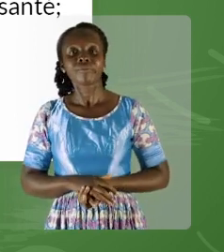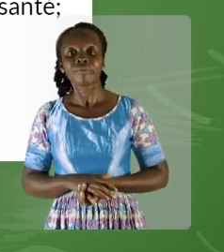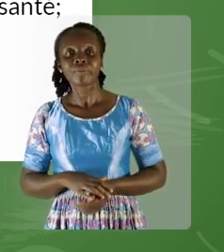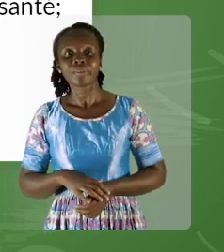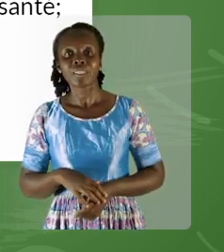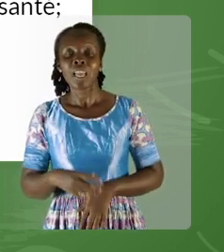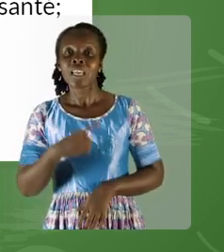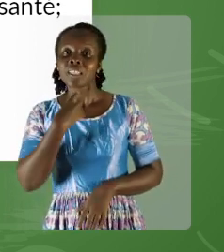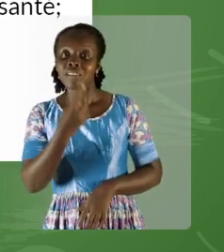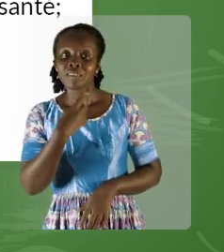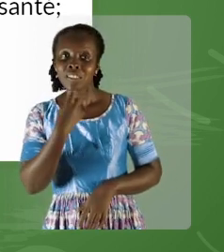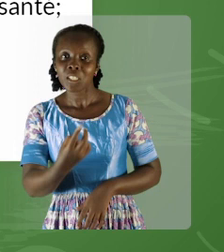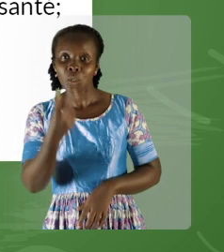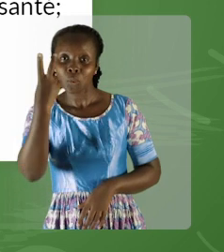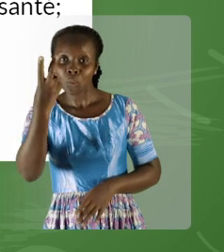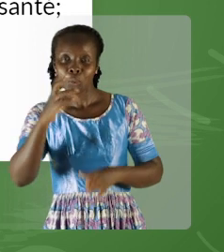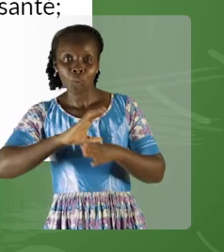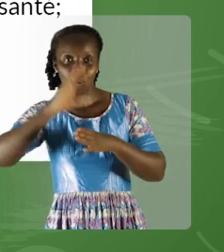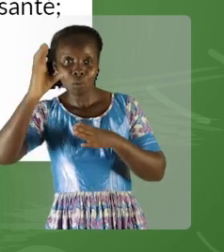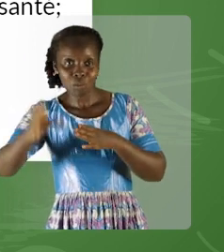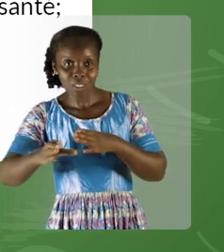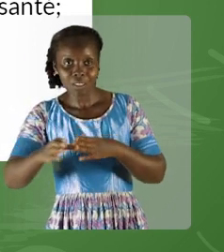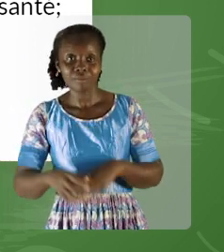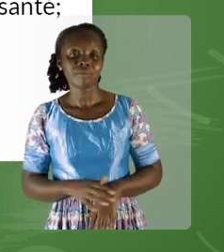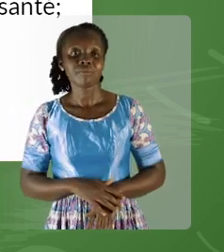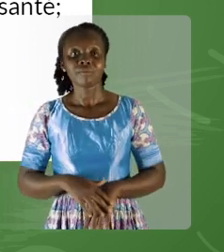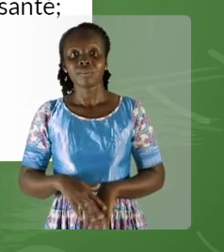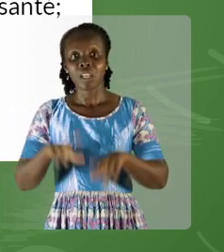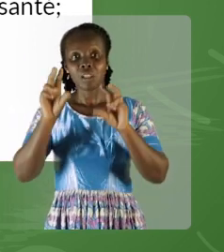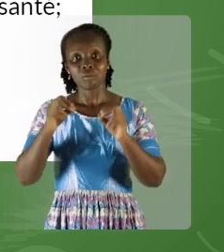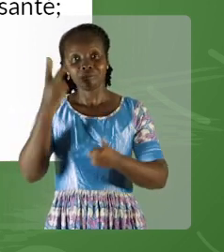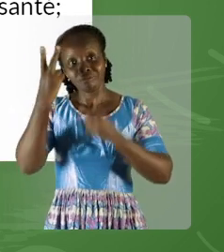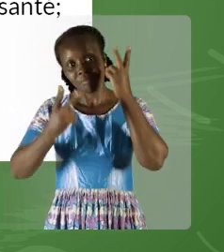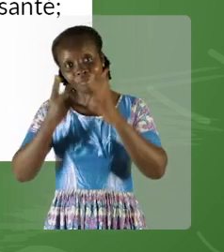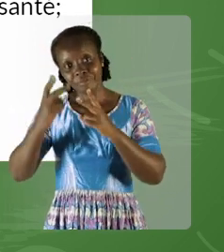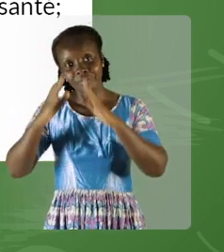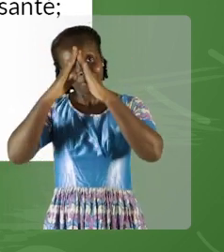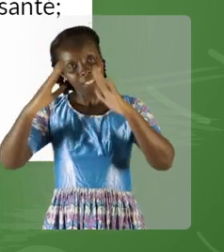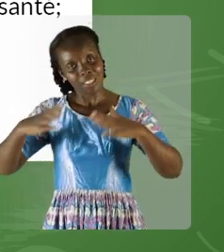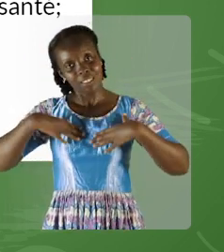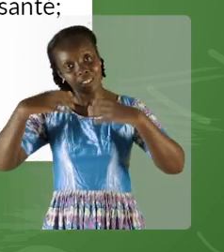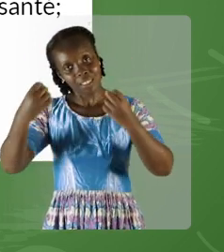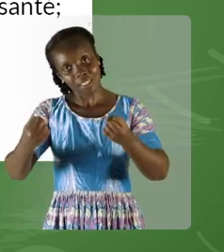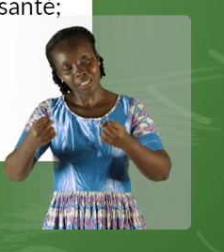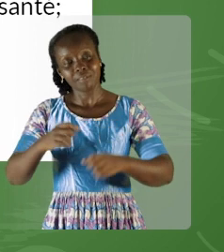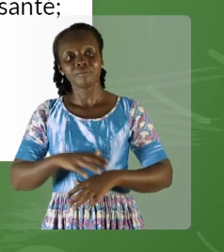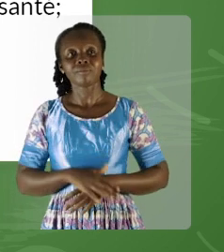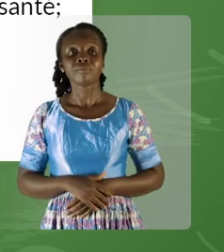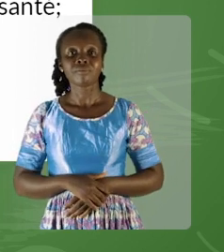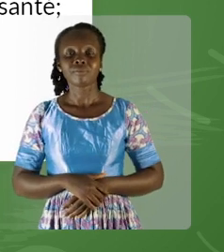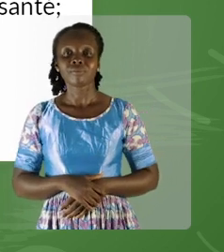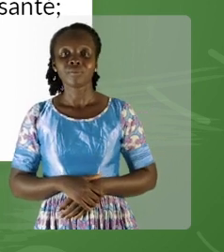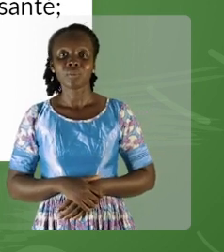Petit 2. Cite 2 conséquences de la non-fréquentation des centres